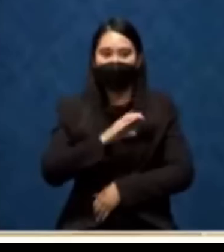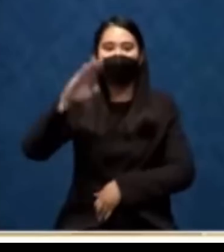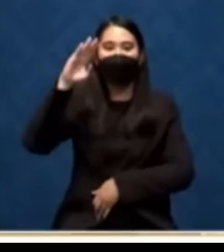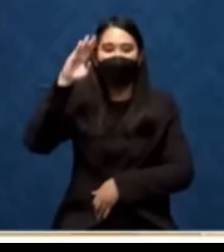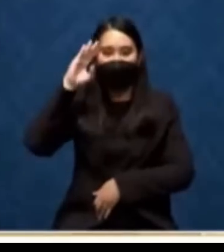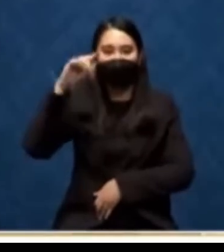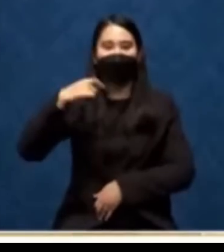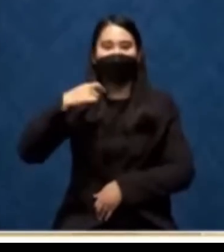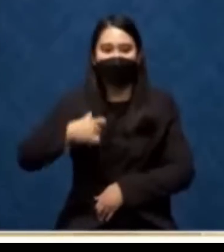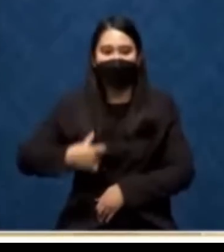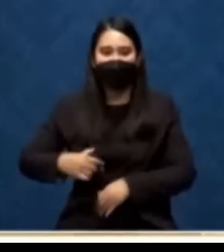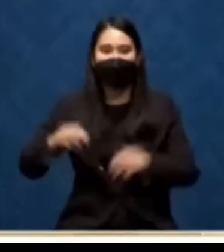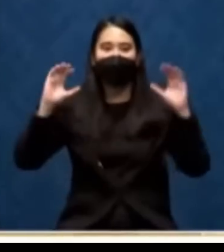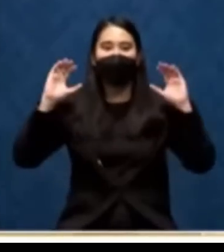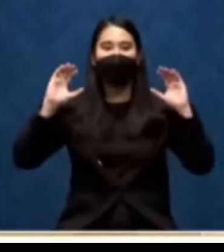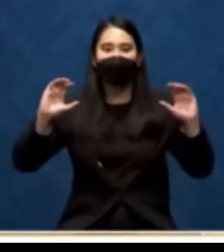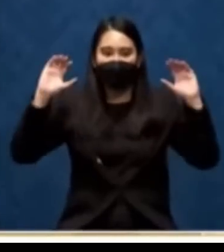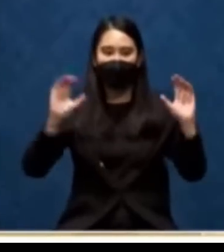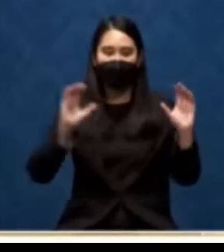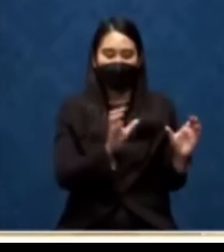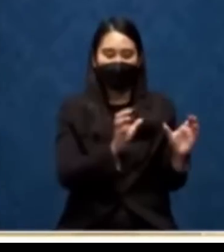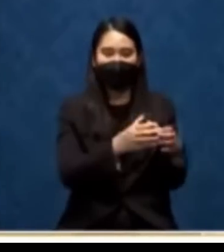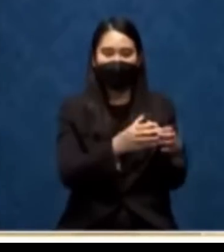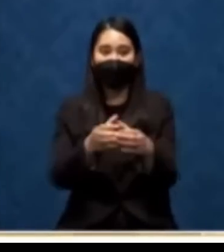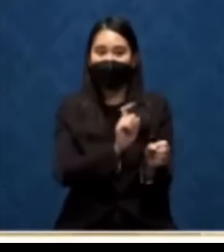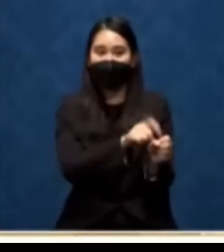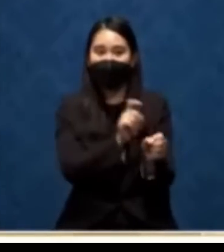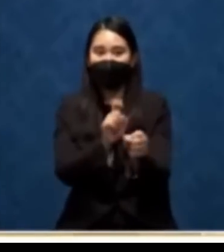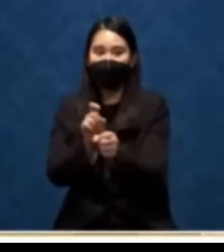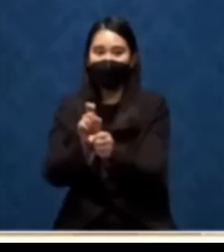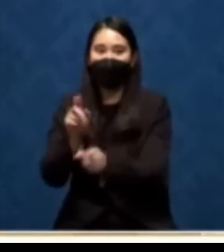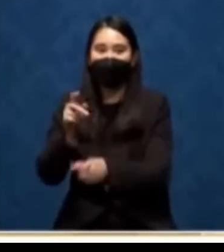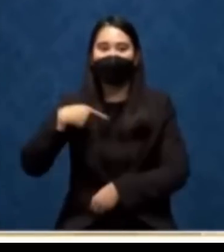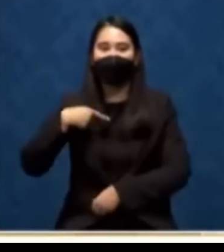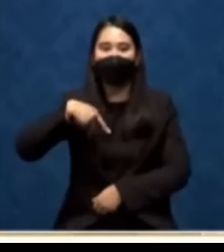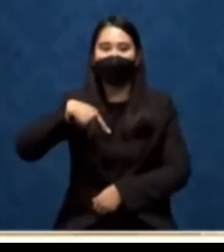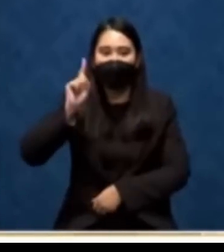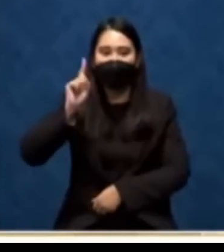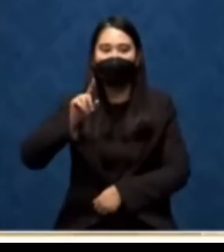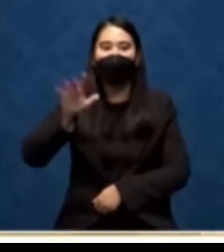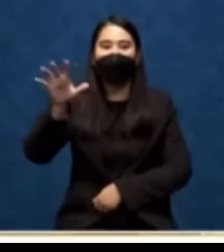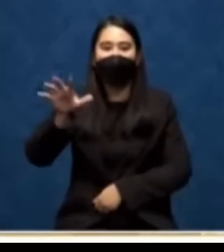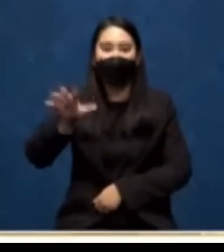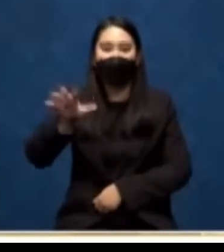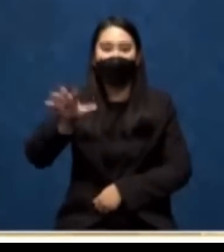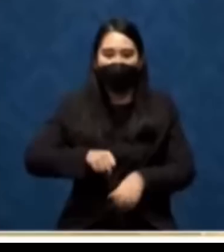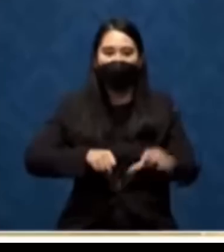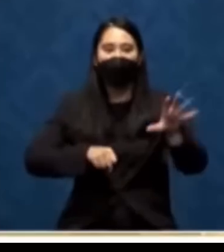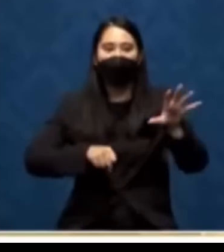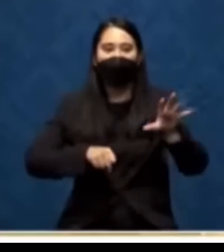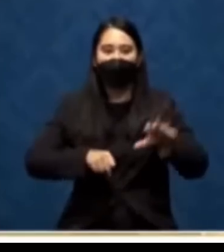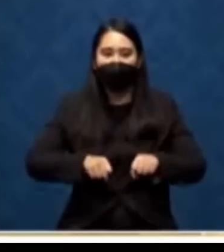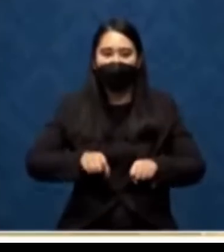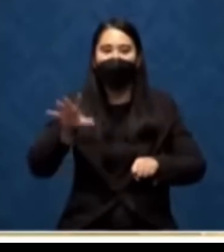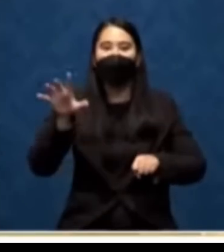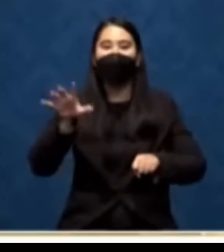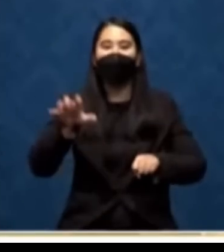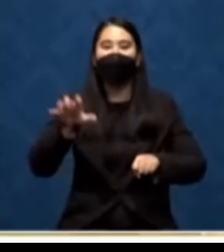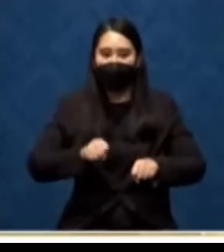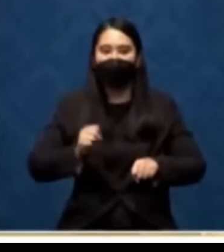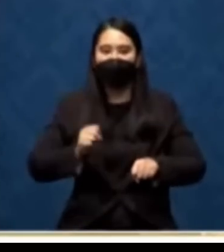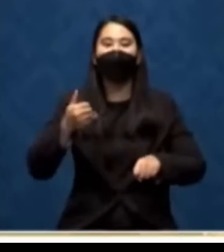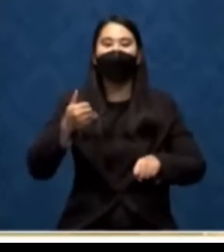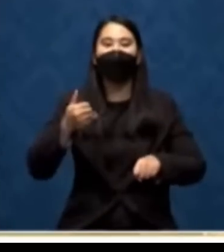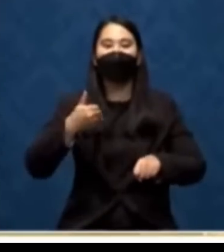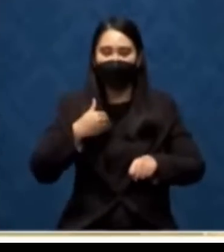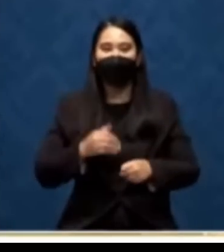าลและราชการทุกสำนักสูบเอาผลประโยชน์จากเลือดเนื้อของคนไทยด้วยกันแล้ว